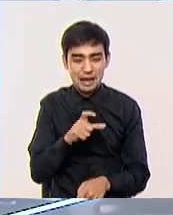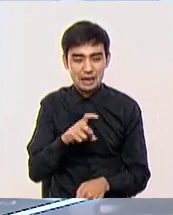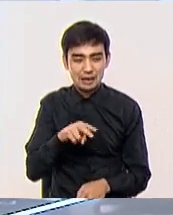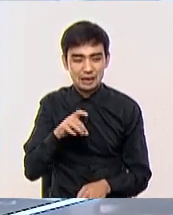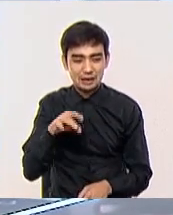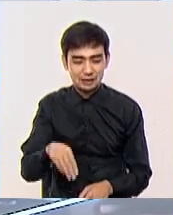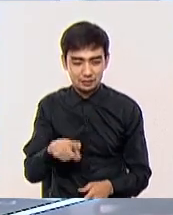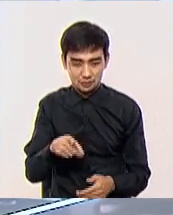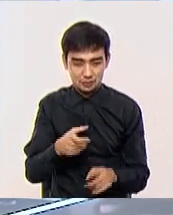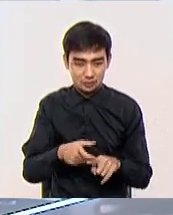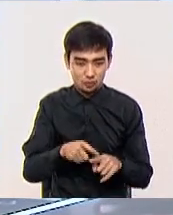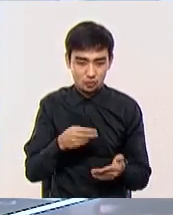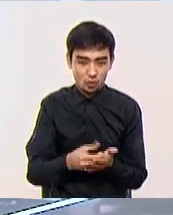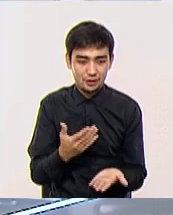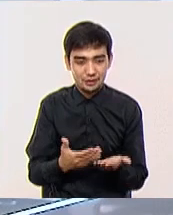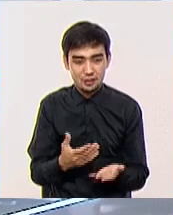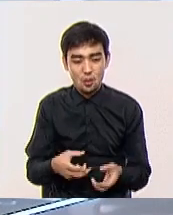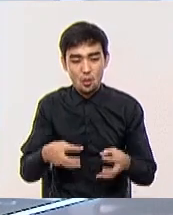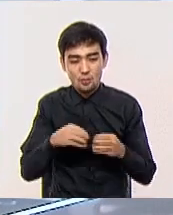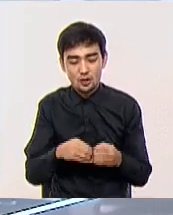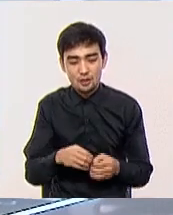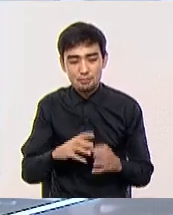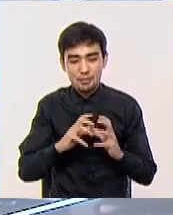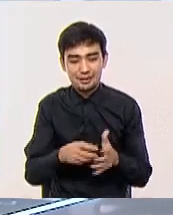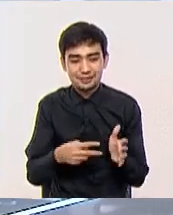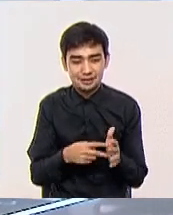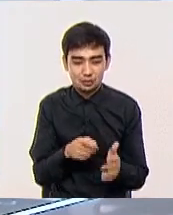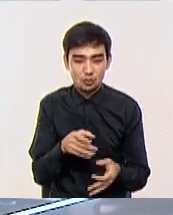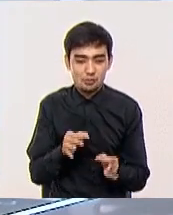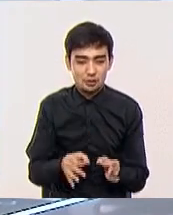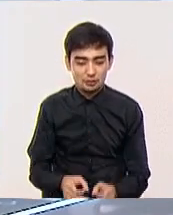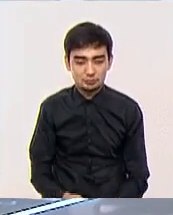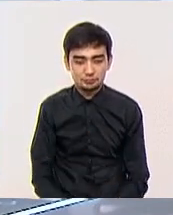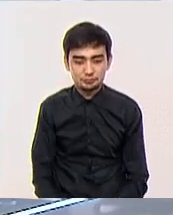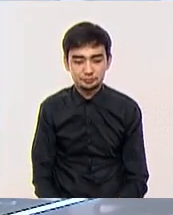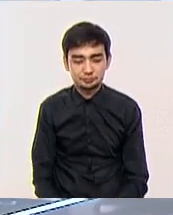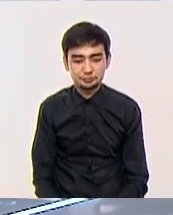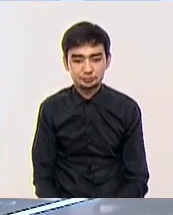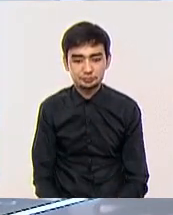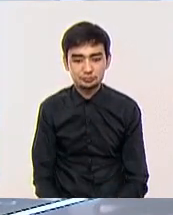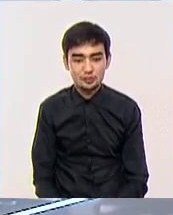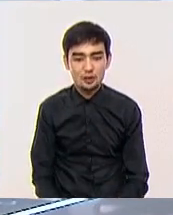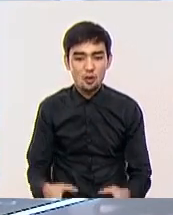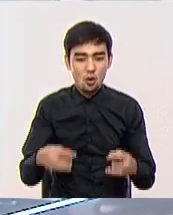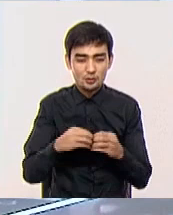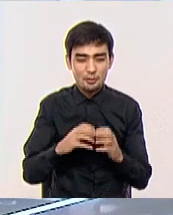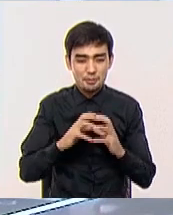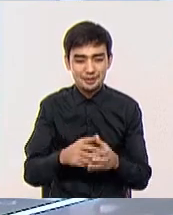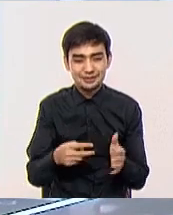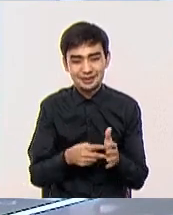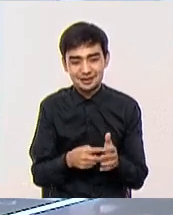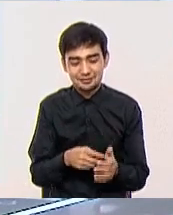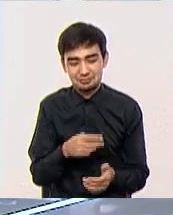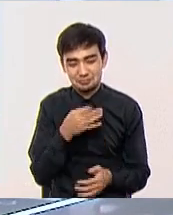– это дорого или все-таки по общим мировым ценам это нормально? По общим мировым ценам это,